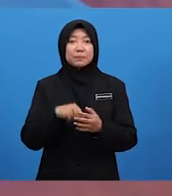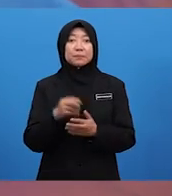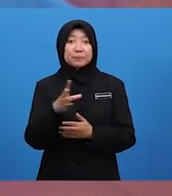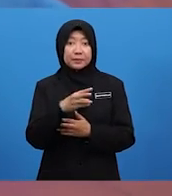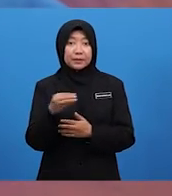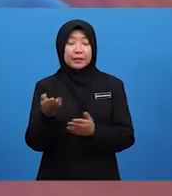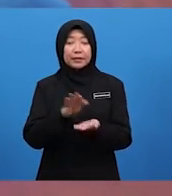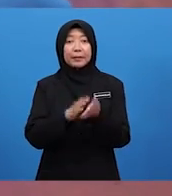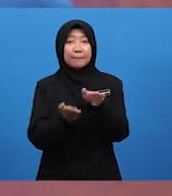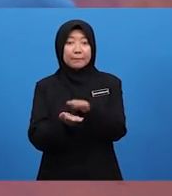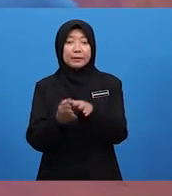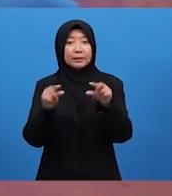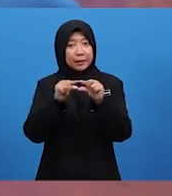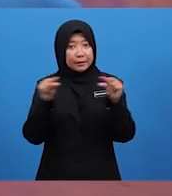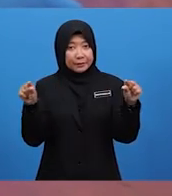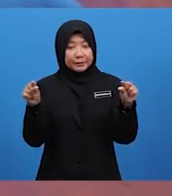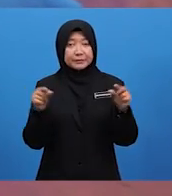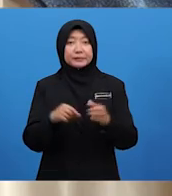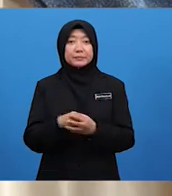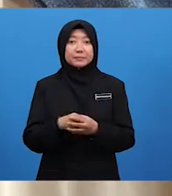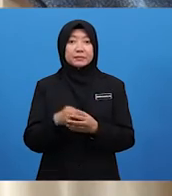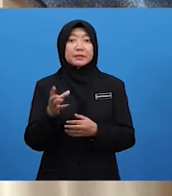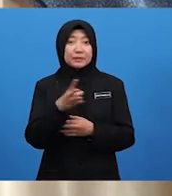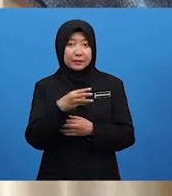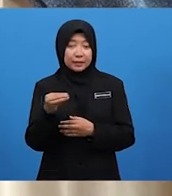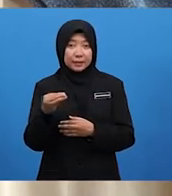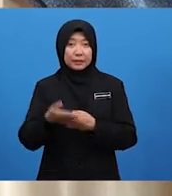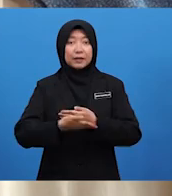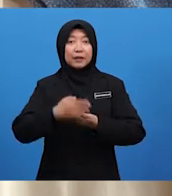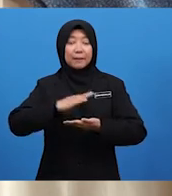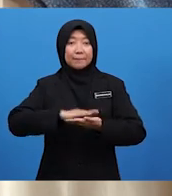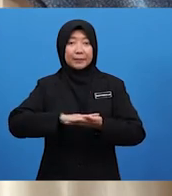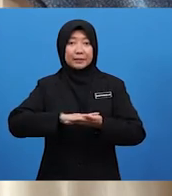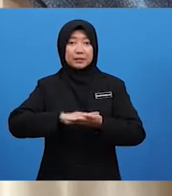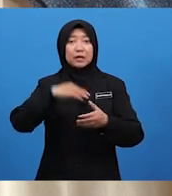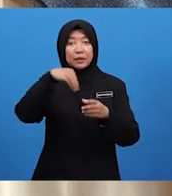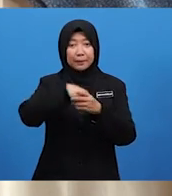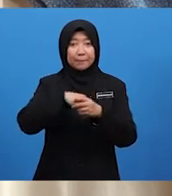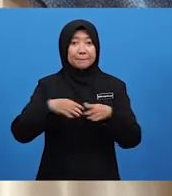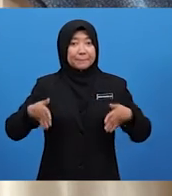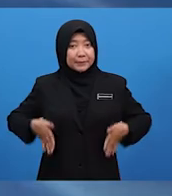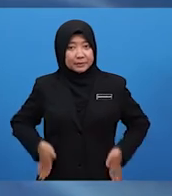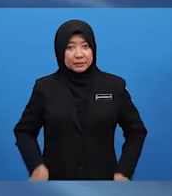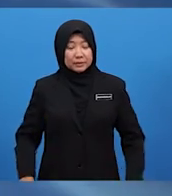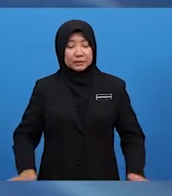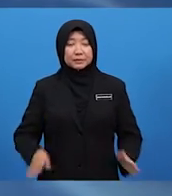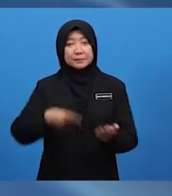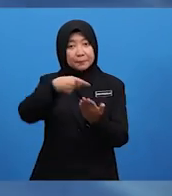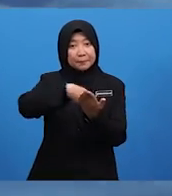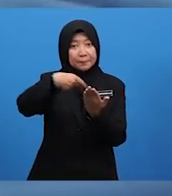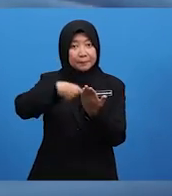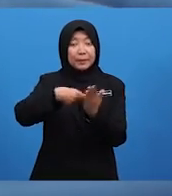Kemudian, lipat pada garis lipatan dan garis kelepet ke sebelah dalam skirt. Semat